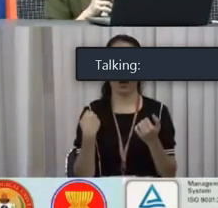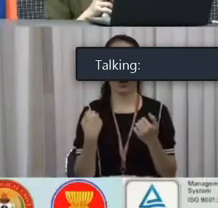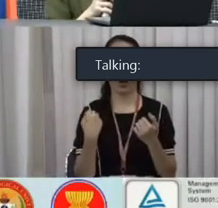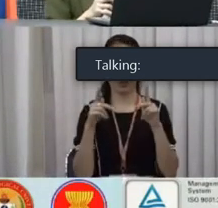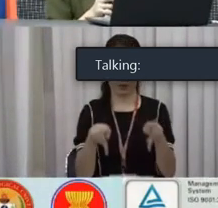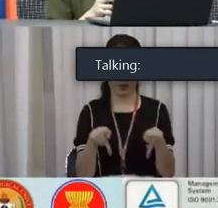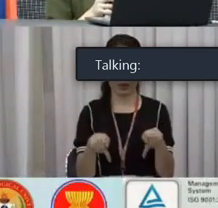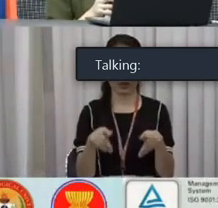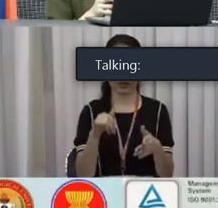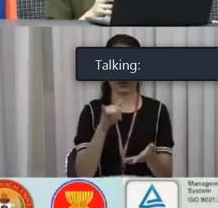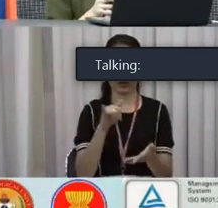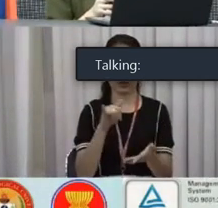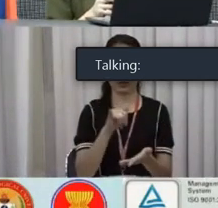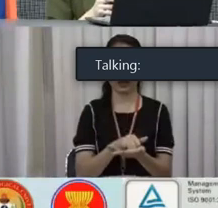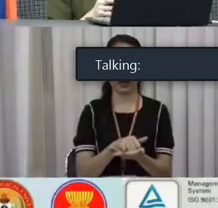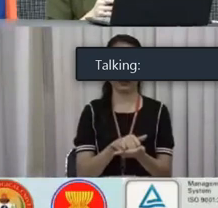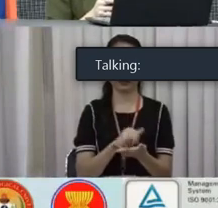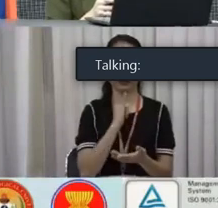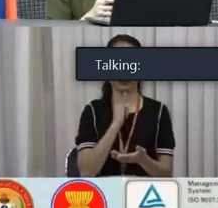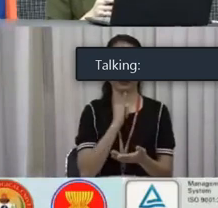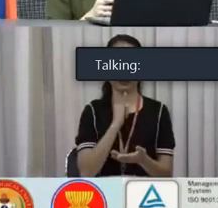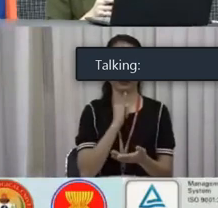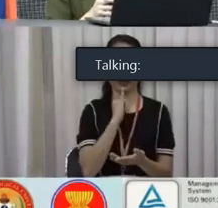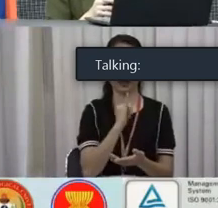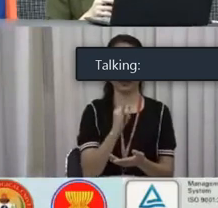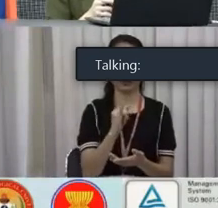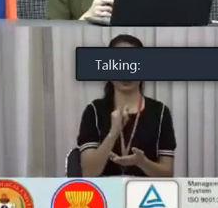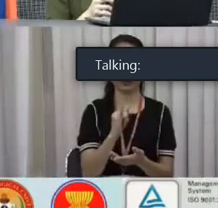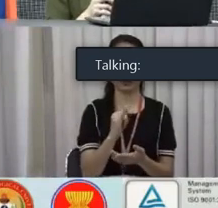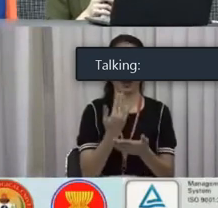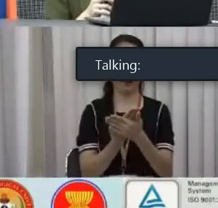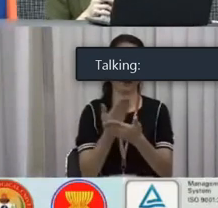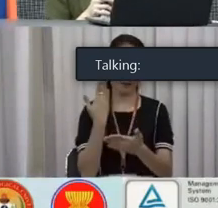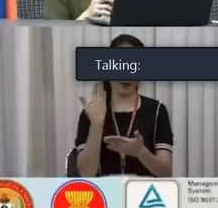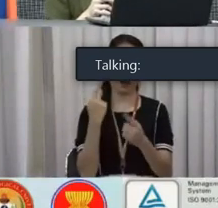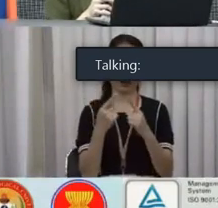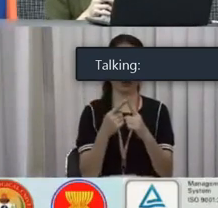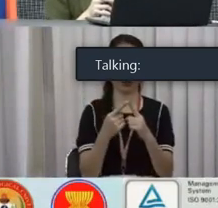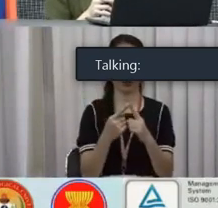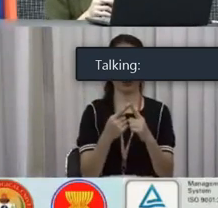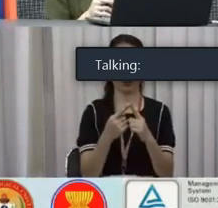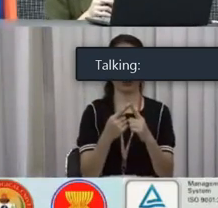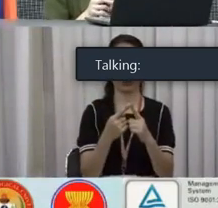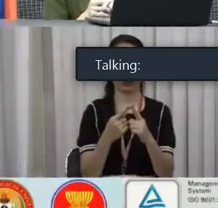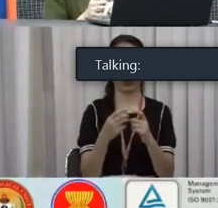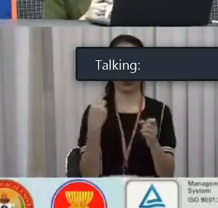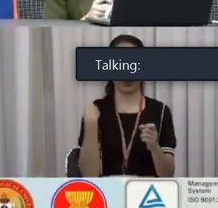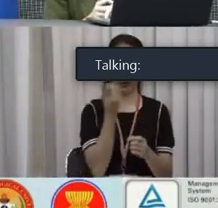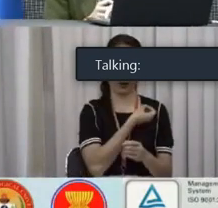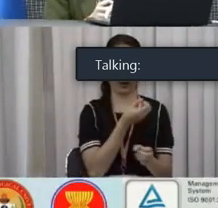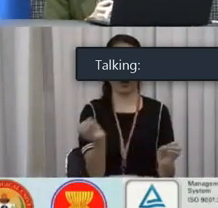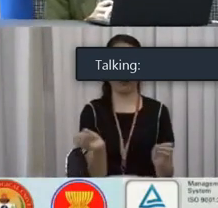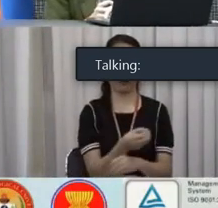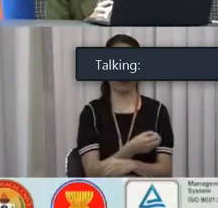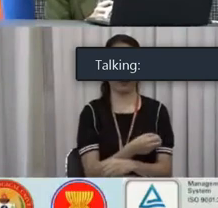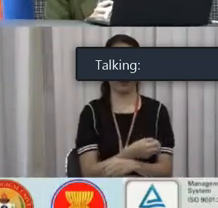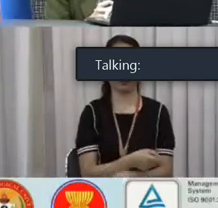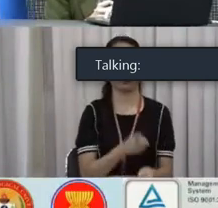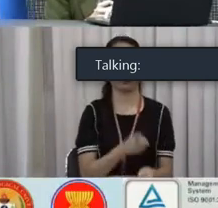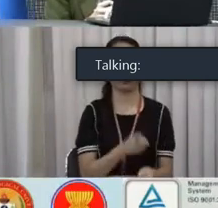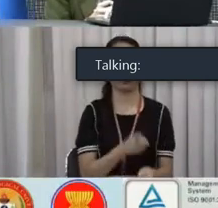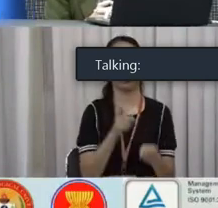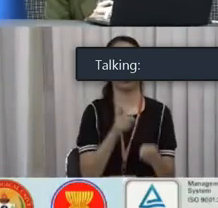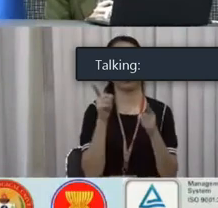We have our supervisor manning this section, Mr. Jan Keith Samuel P. Lucero. Pwede rin ninyo ni siya i-contact